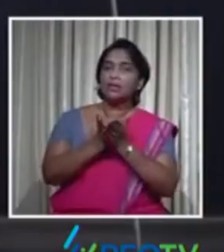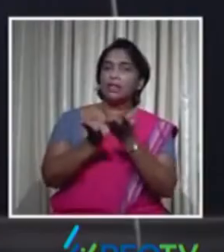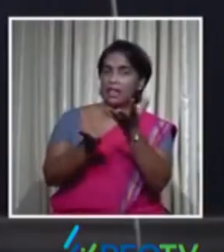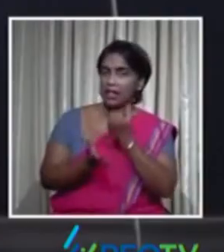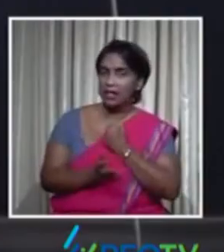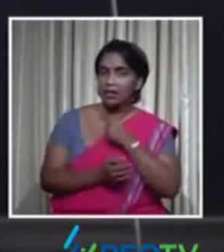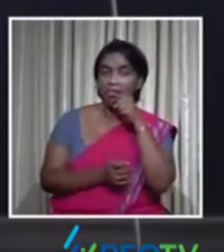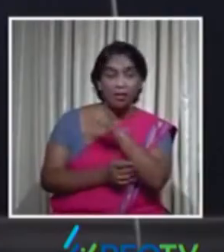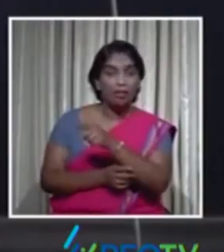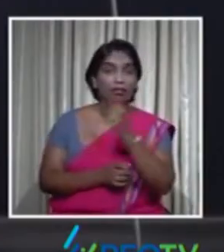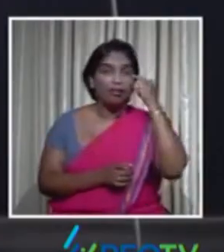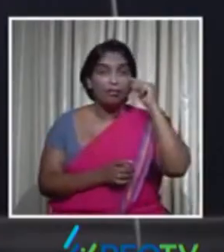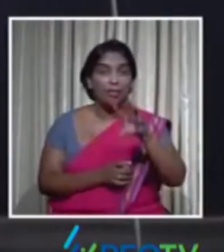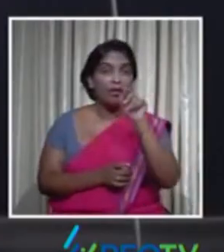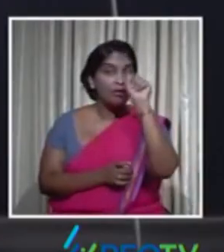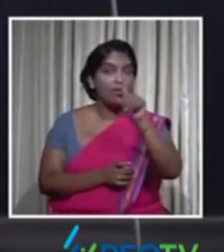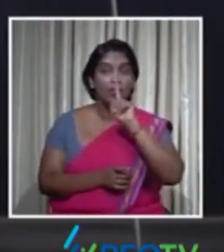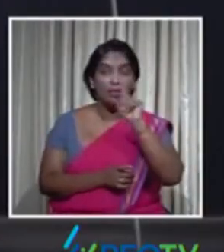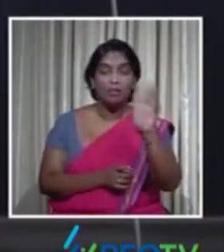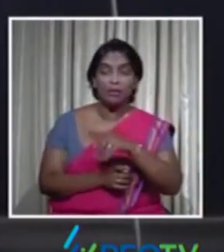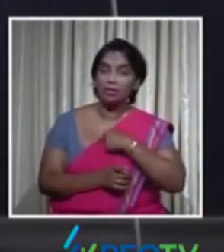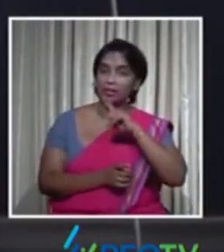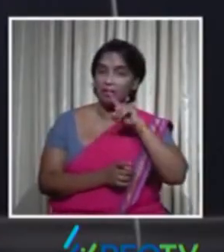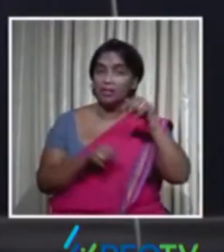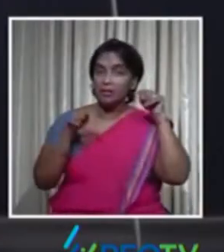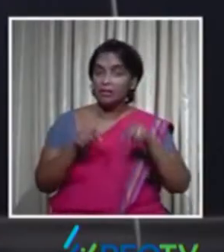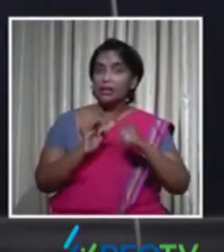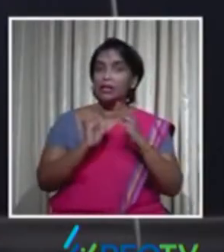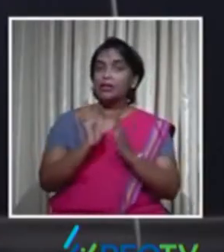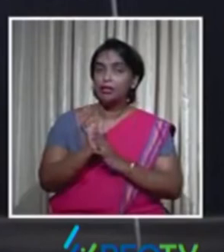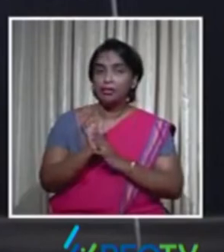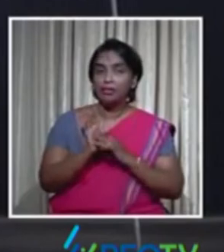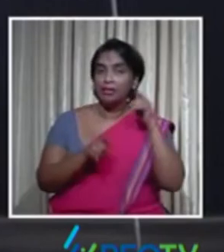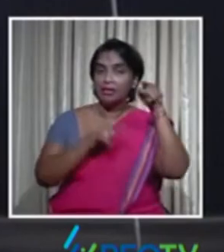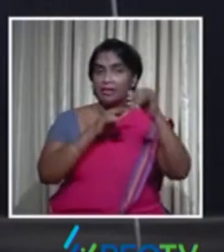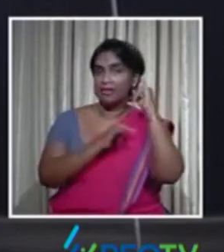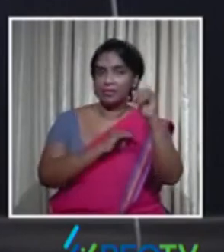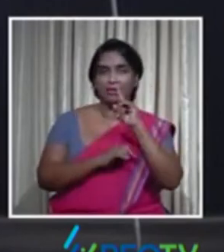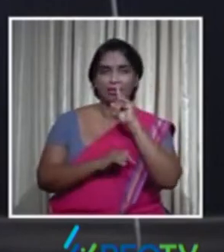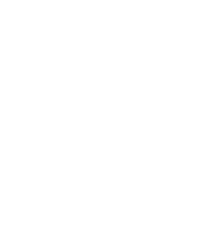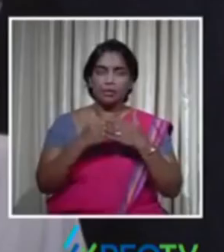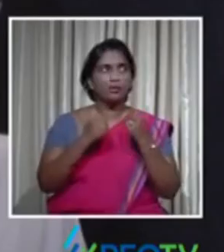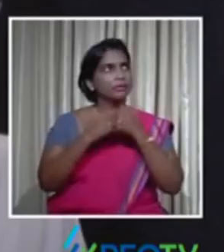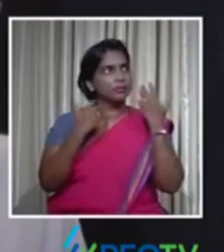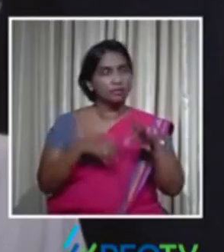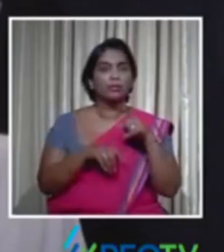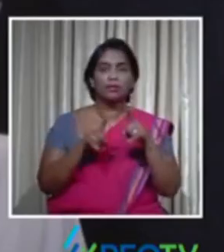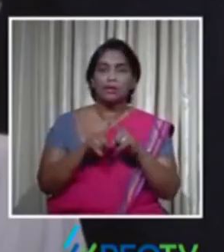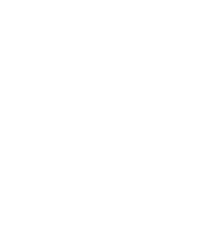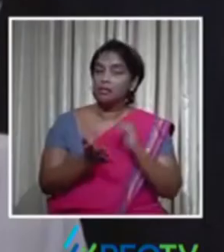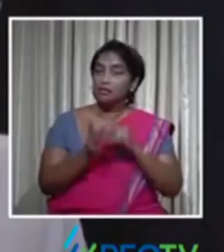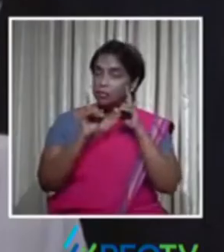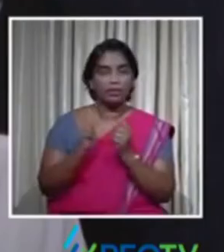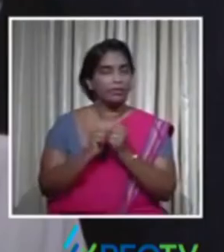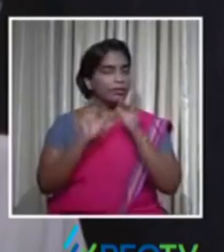මන්තුතුමා. ඔබතුමා ඒක නම කියන්නේ නැතුව ඒ ගැන කියලා දැන් ඉම්රාන් මන්තුතුමාට මේ වරද කරනවා. ඒක සම්පූර්ණ වැරදි. අපි නැවත මේ වගේ